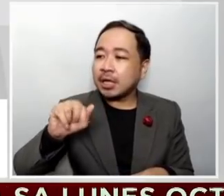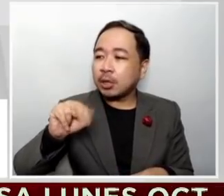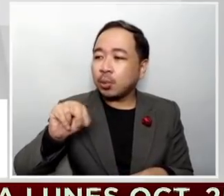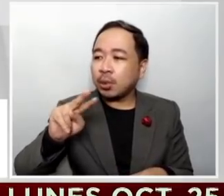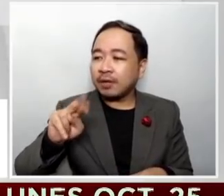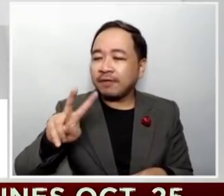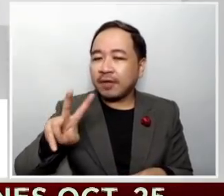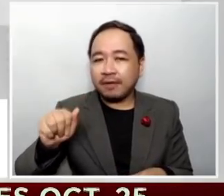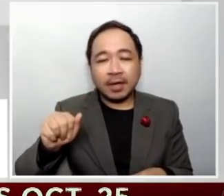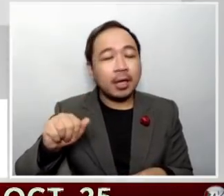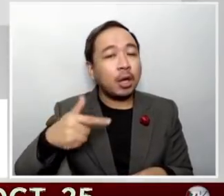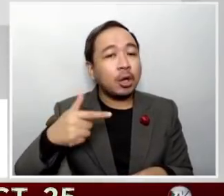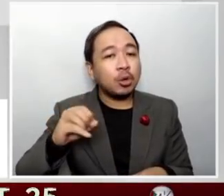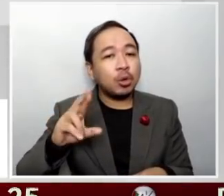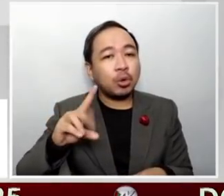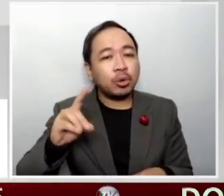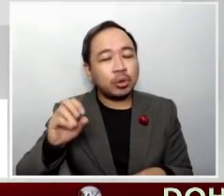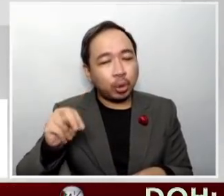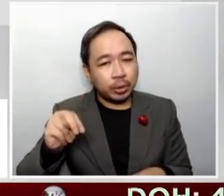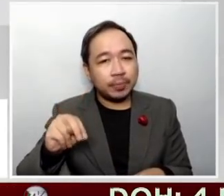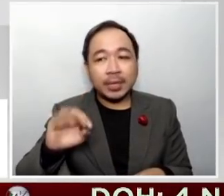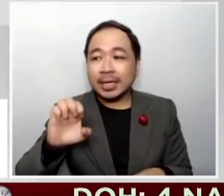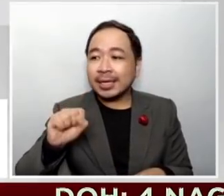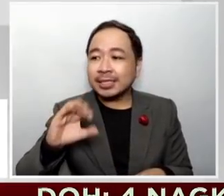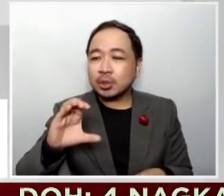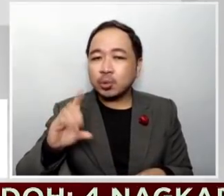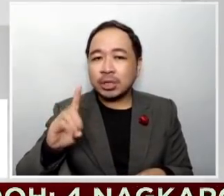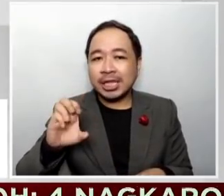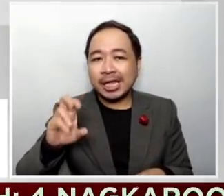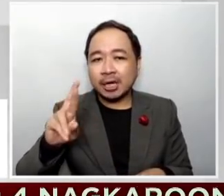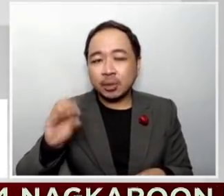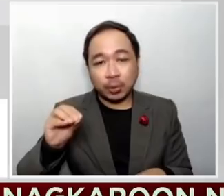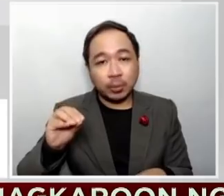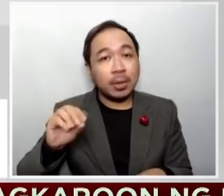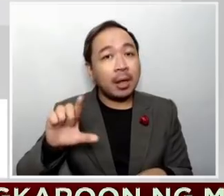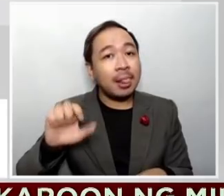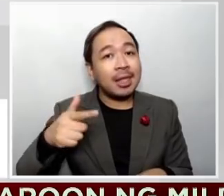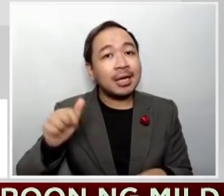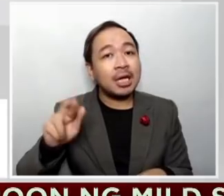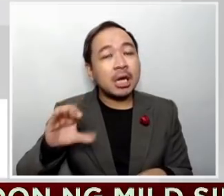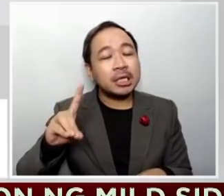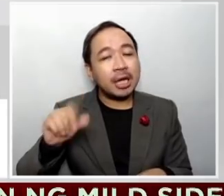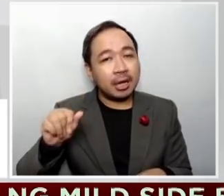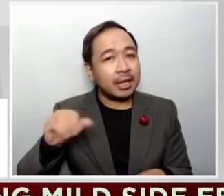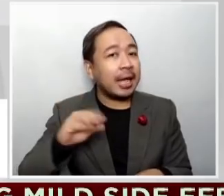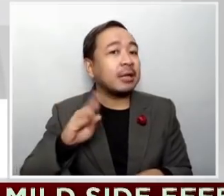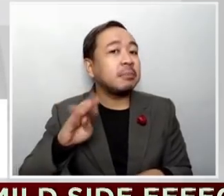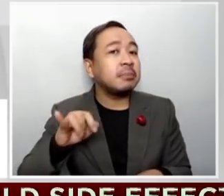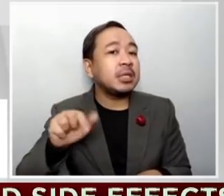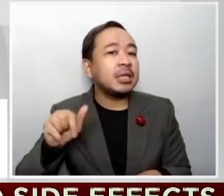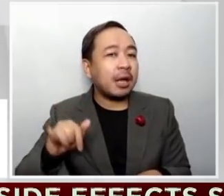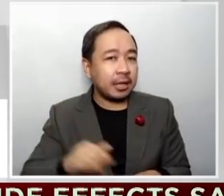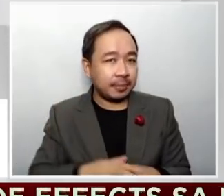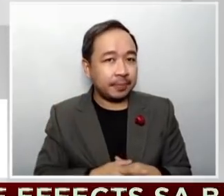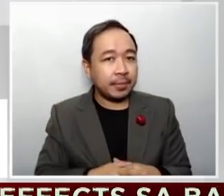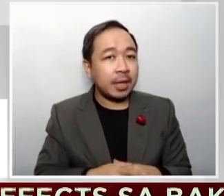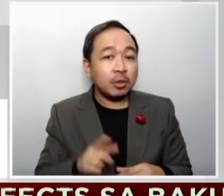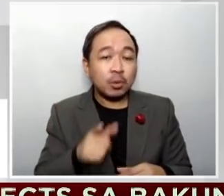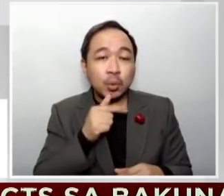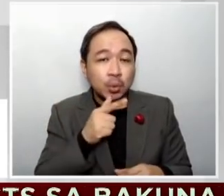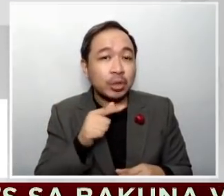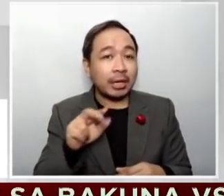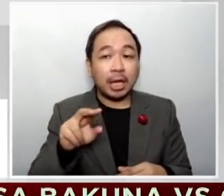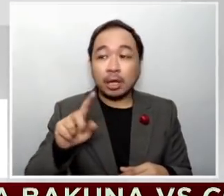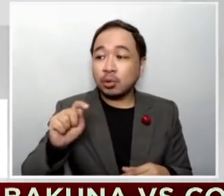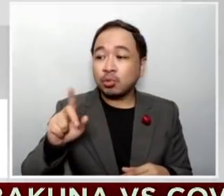Cheese Escudero, Loren Legarda at dating Vice President Jejo Marbinay. Ang bagito sa politika na si Rafi Tulfo, nasa listahan